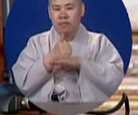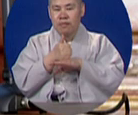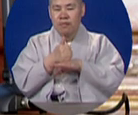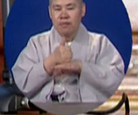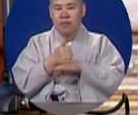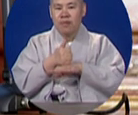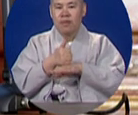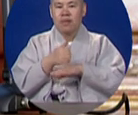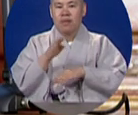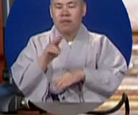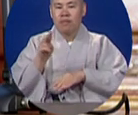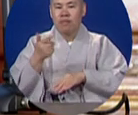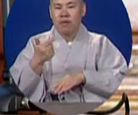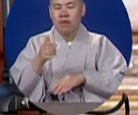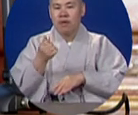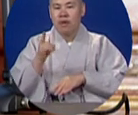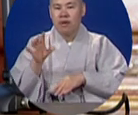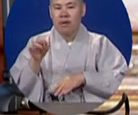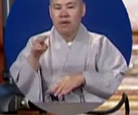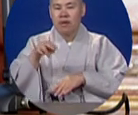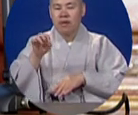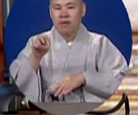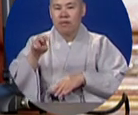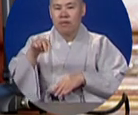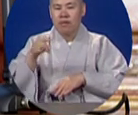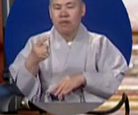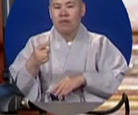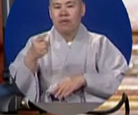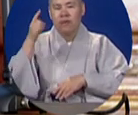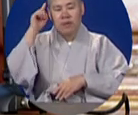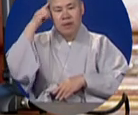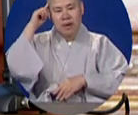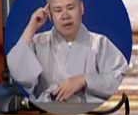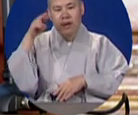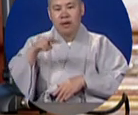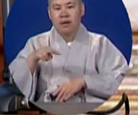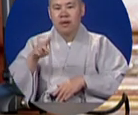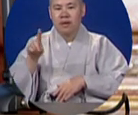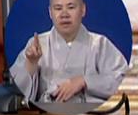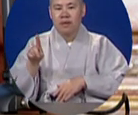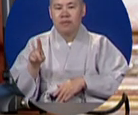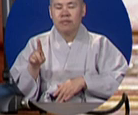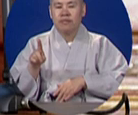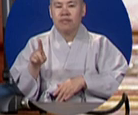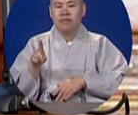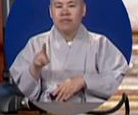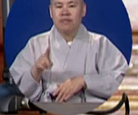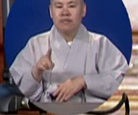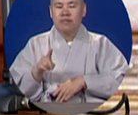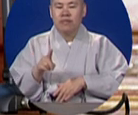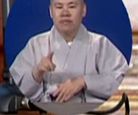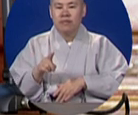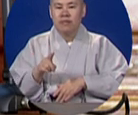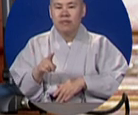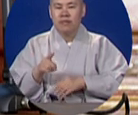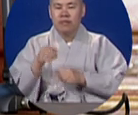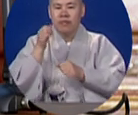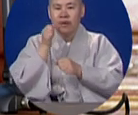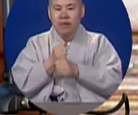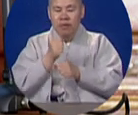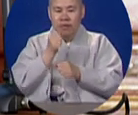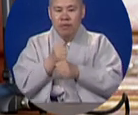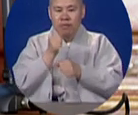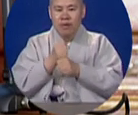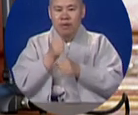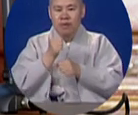변행심소가 생각사자입니다 이 생각사자는 이 조작하는 성격이